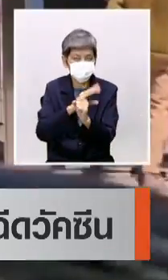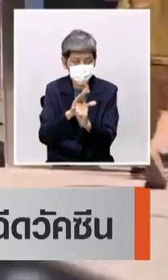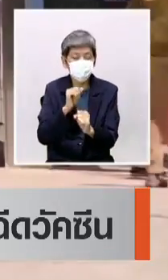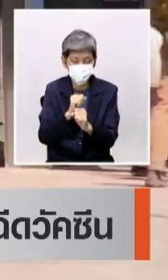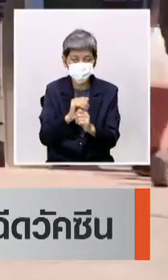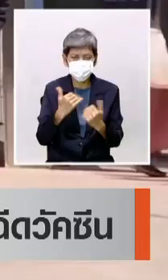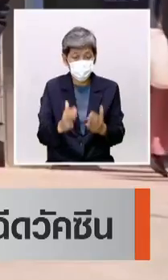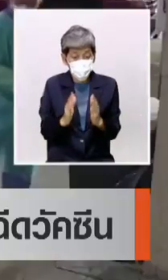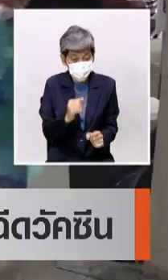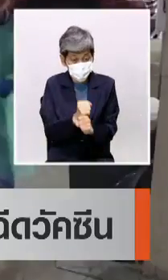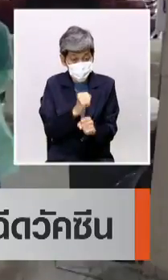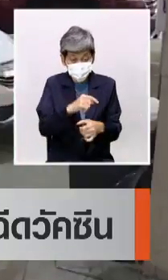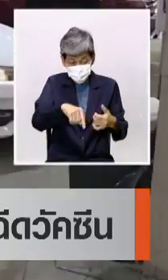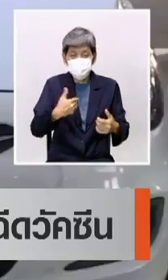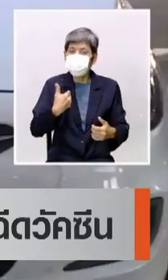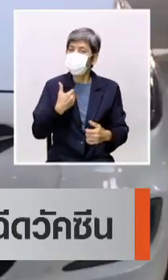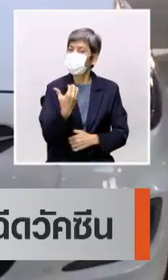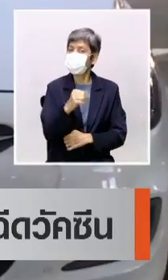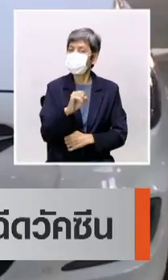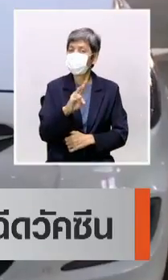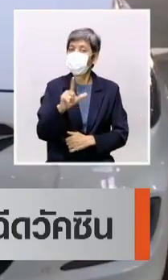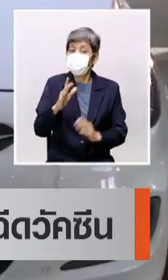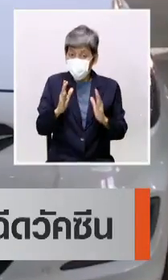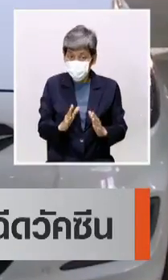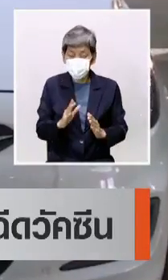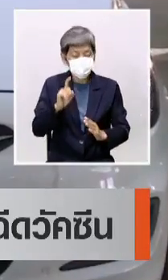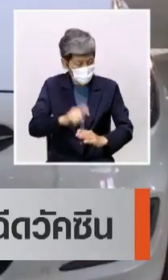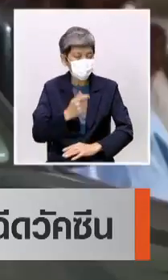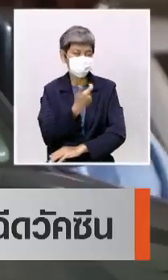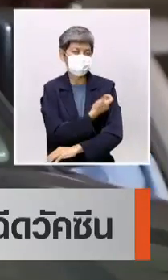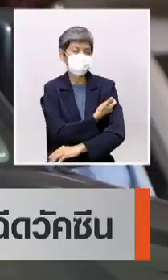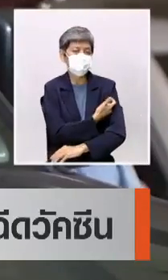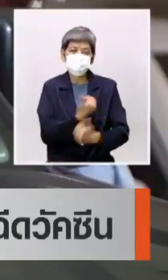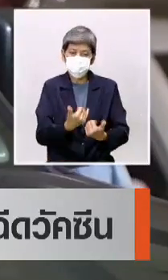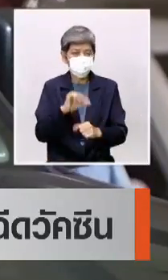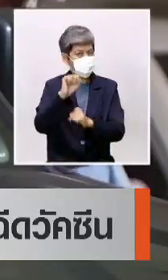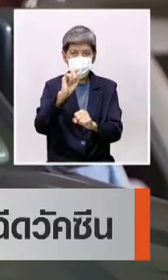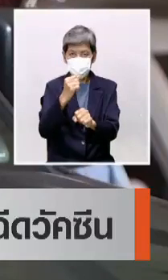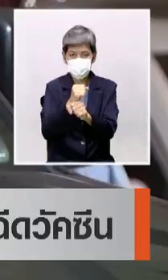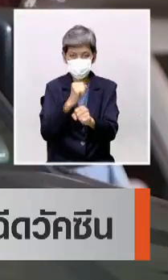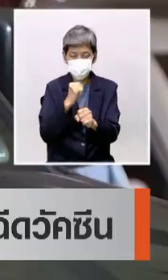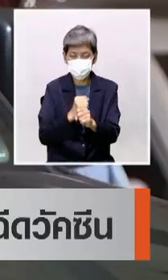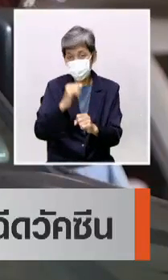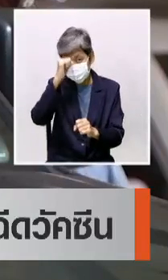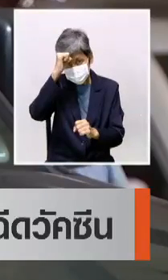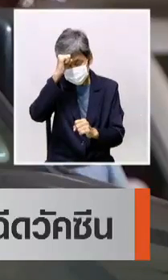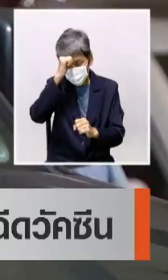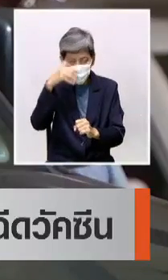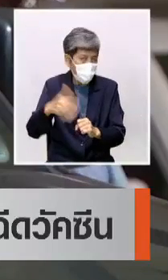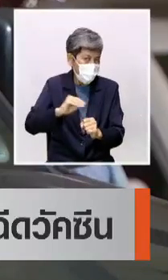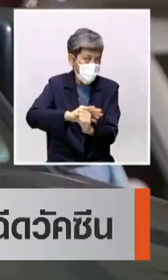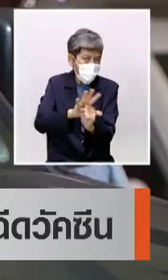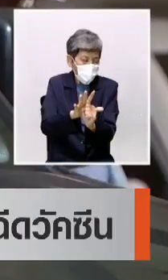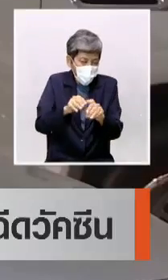ยนะคะซึ่งบุคลากรส่วนนี้มีมากกว่า17ล้านคนค่ะนับเป็นการประกาศมาตรการใหม่เพื่อปราบเดลต้าที่เข้มงวดมากที่สุ